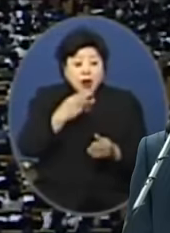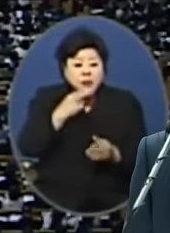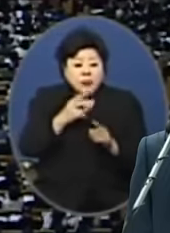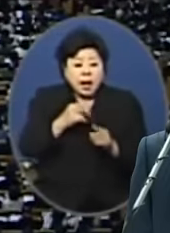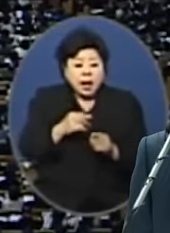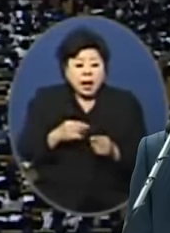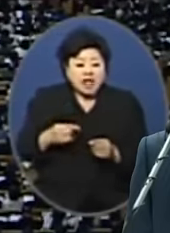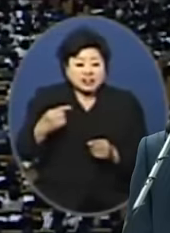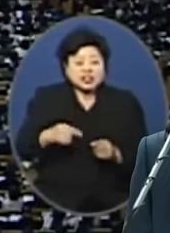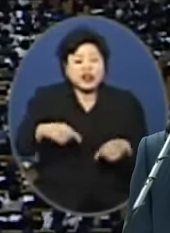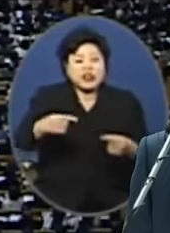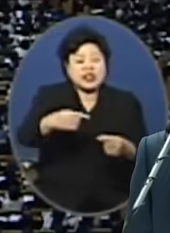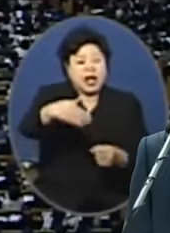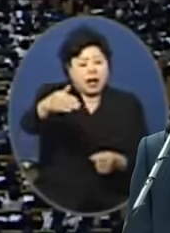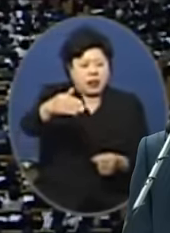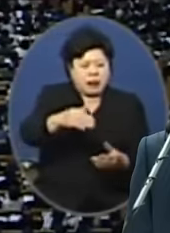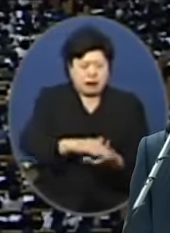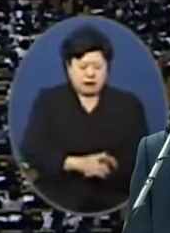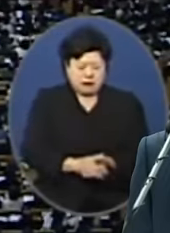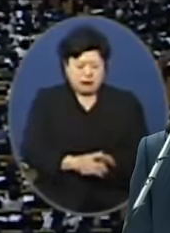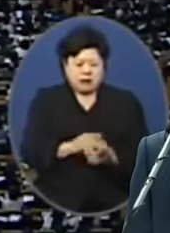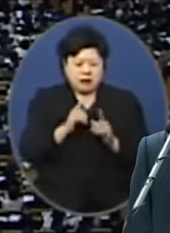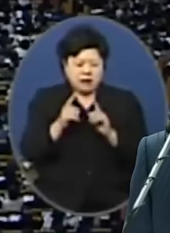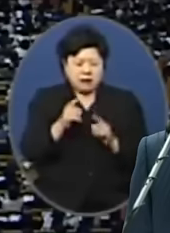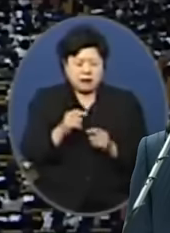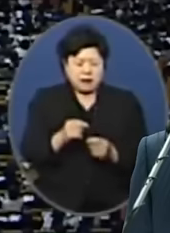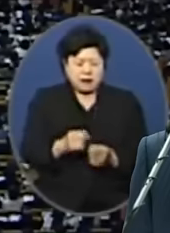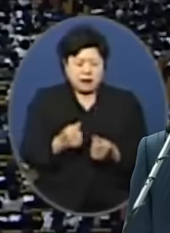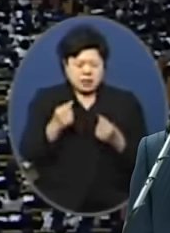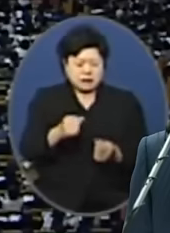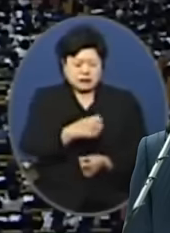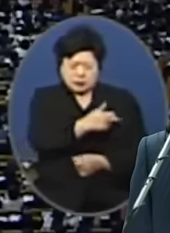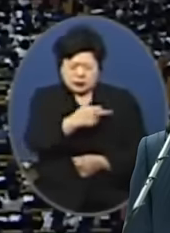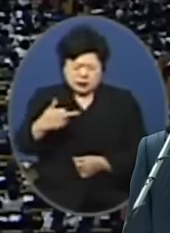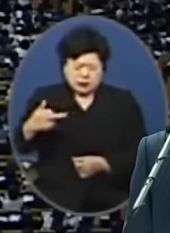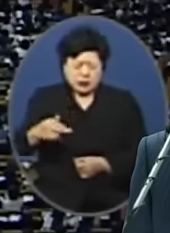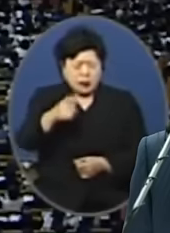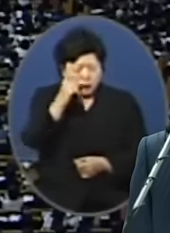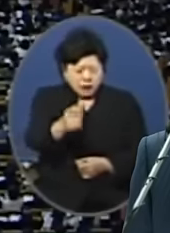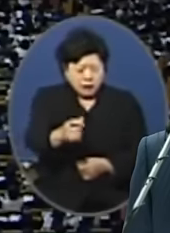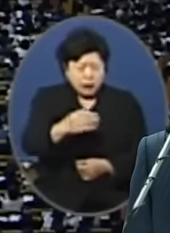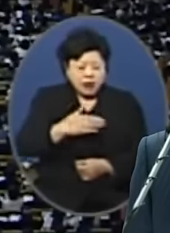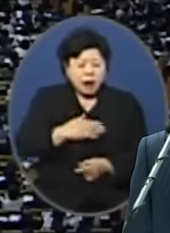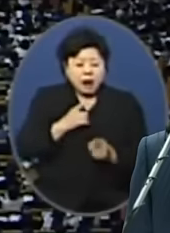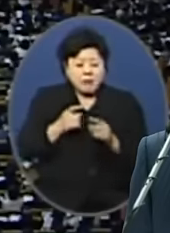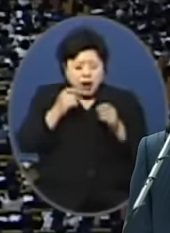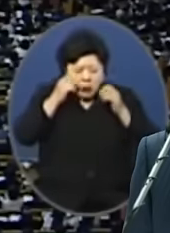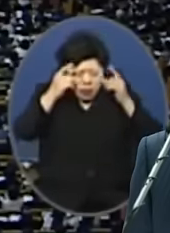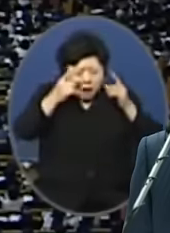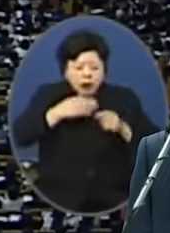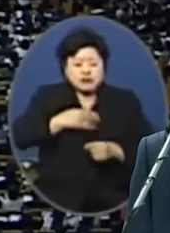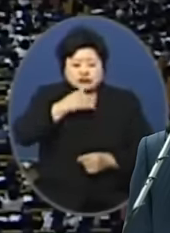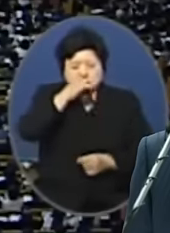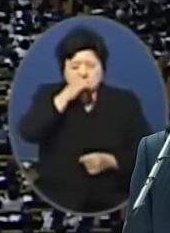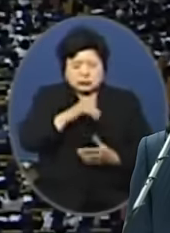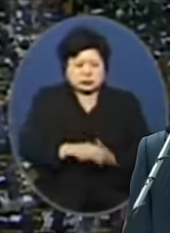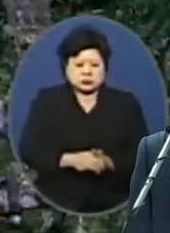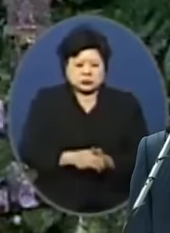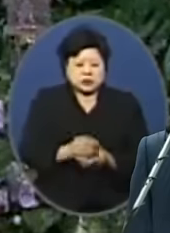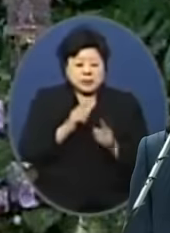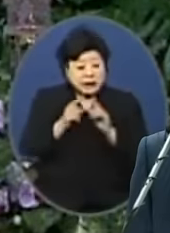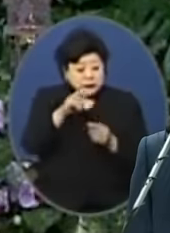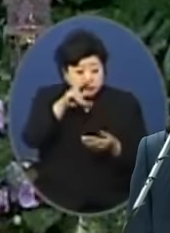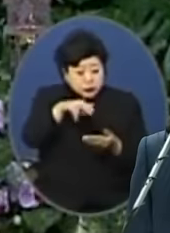것입니다. 얼마나 큰 영향력을 가지고 있는지를 우리는 말 속에 깨달아 알아야 되는 것입니다.